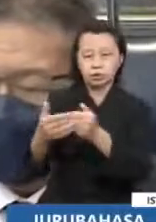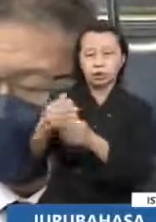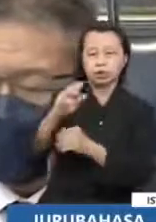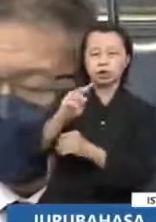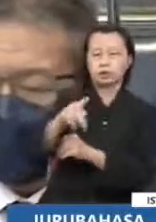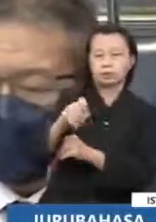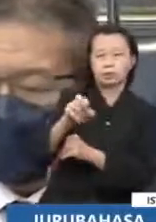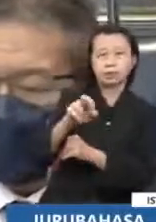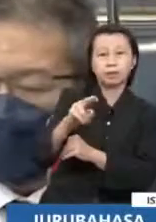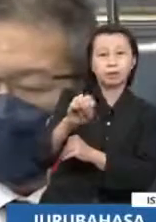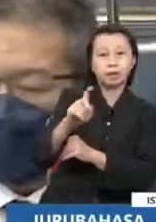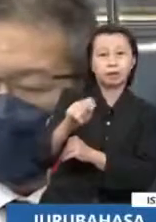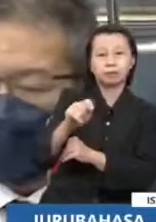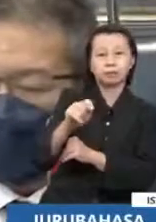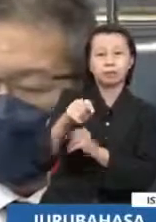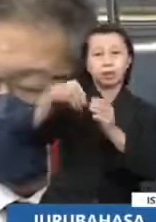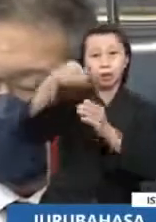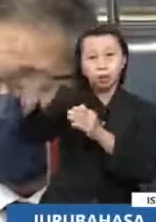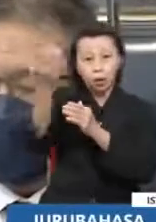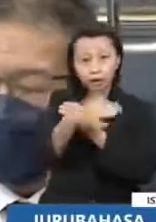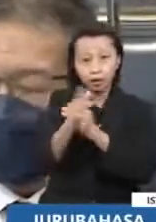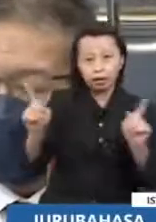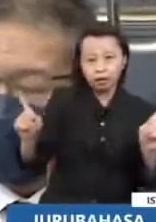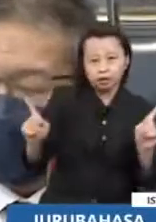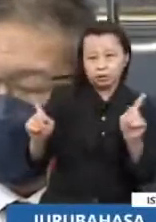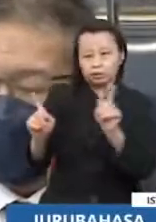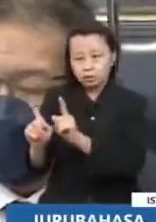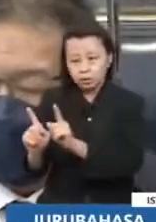penerbit-penerbit di luar negara, merapati